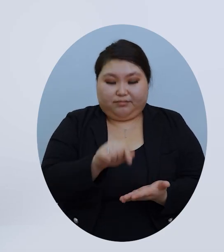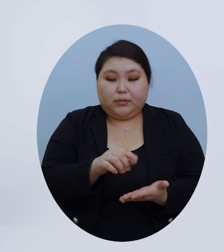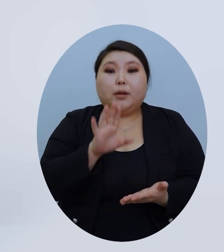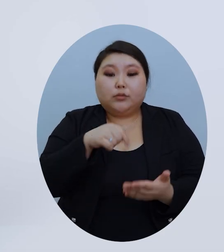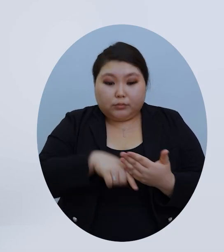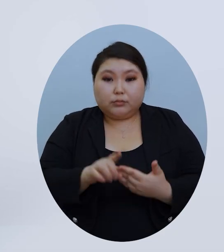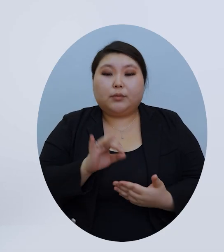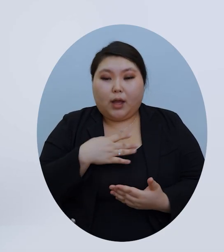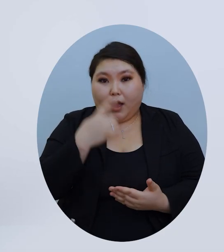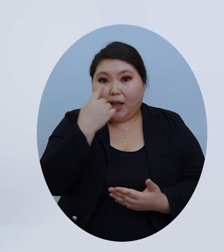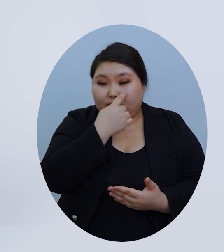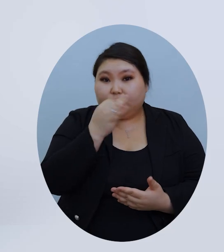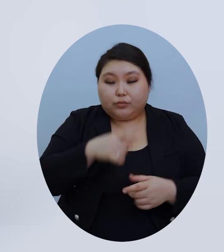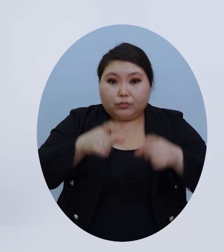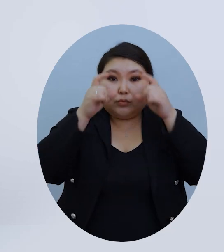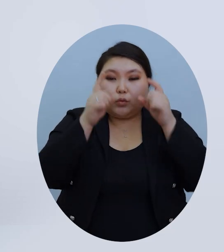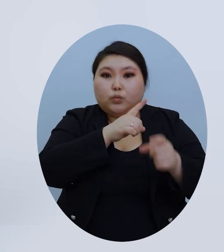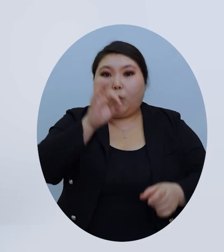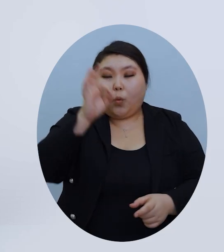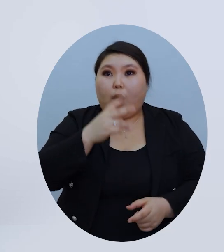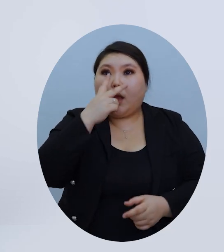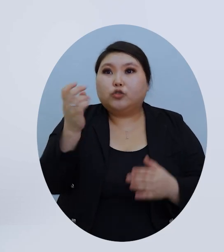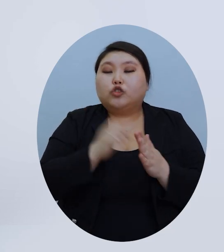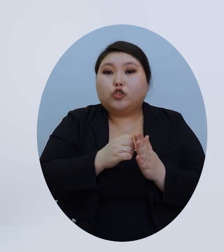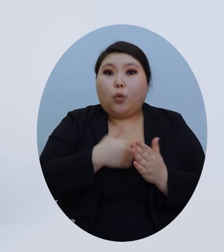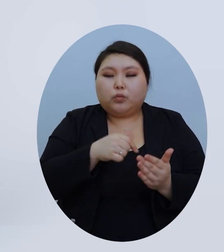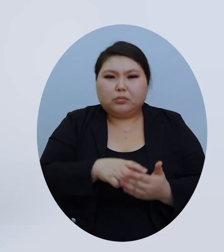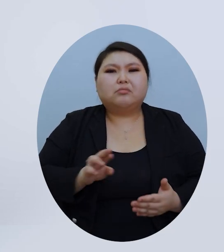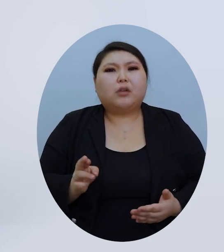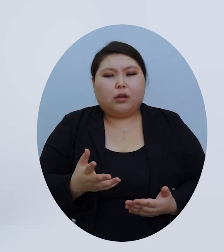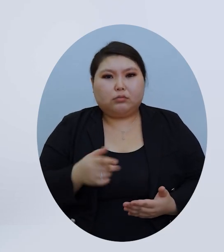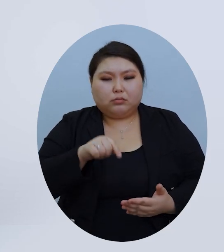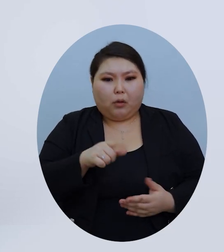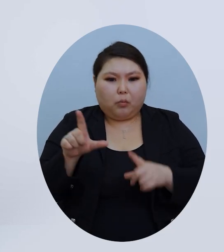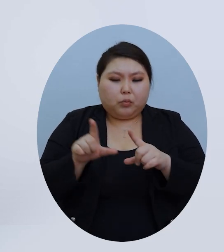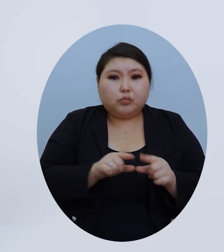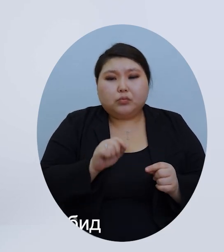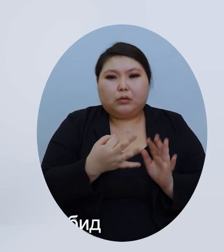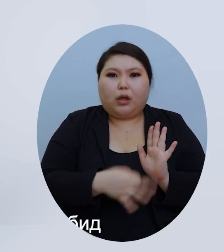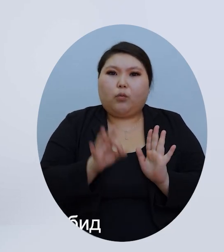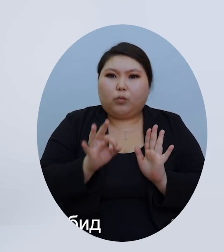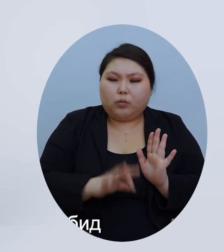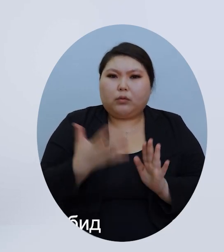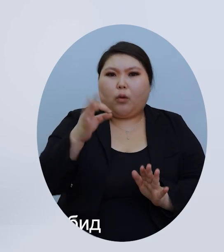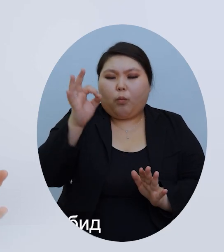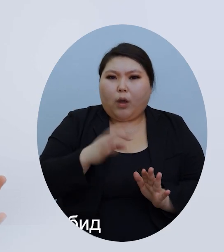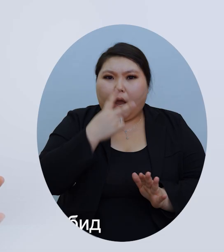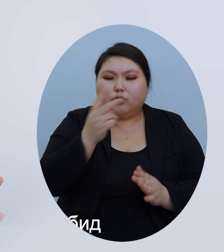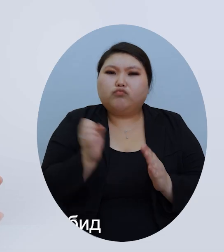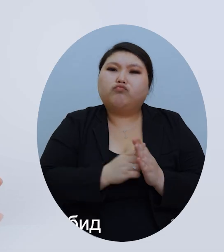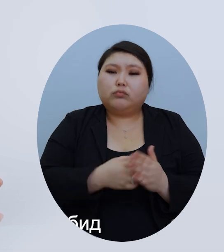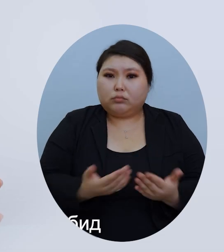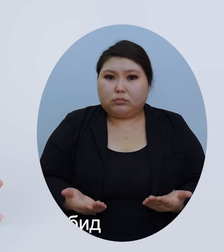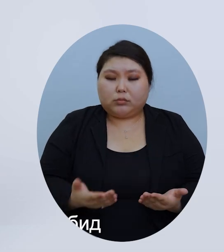100% харах ёстой байсан хүүхдийг яагаад түүнийг нь буулгаж 80%, 50% таа харуулах ёстой гэж харааны төвийг 100%